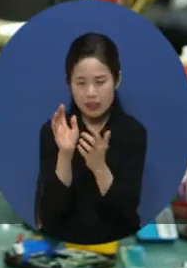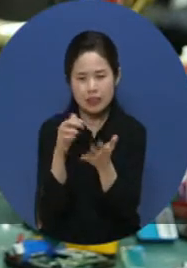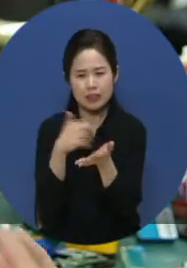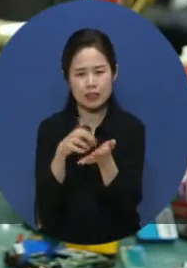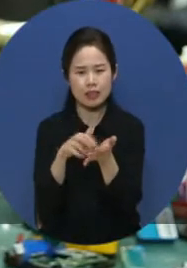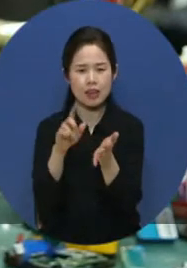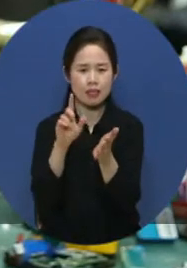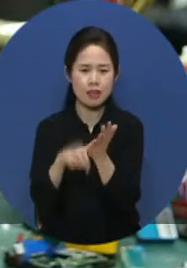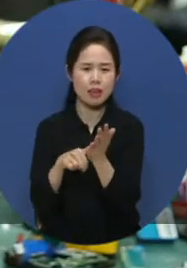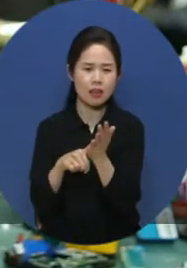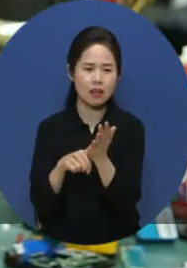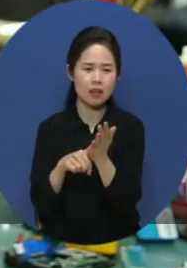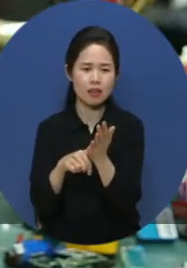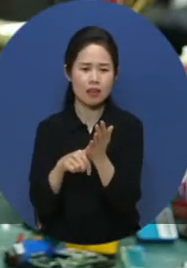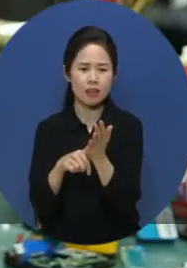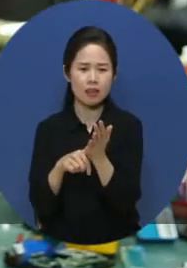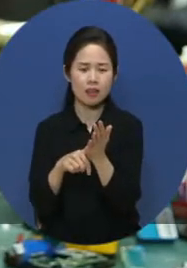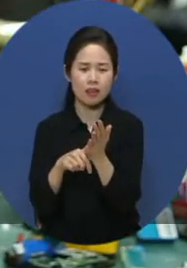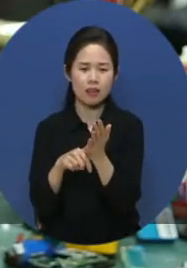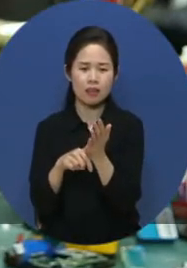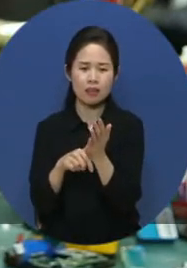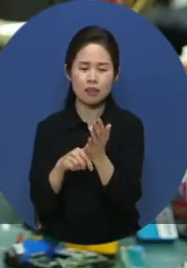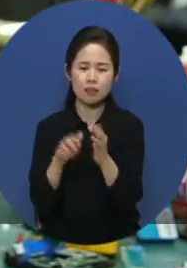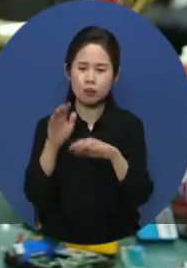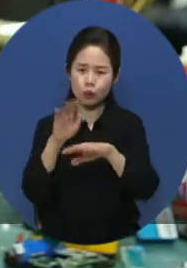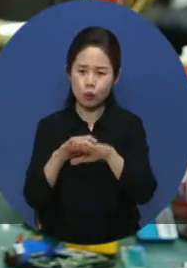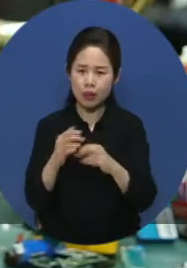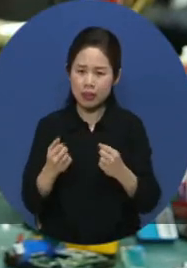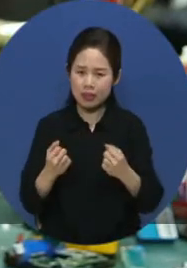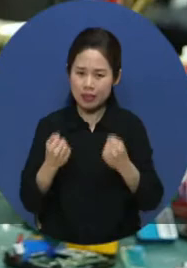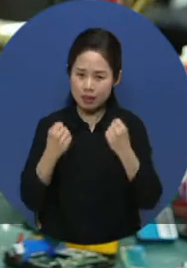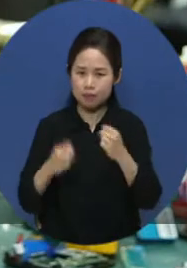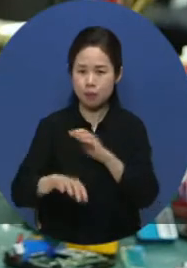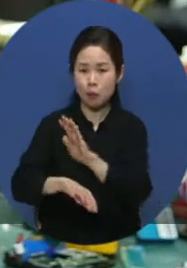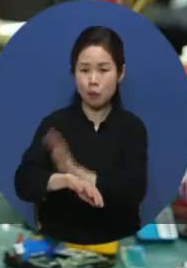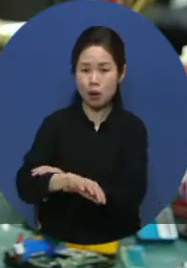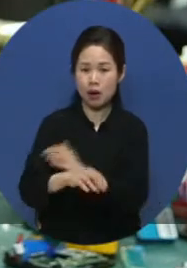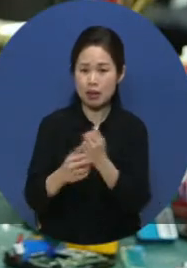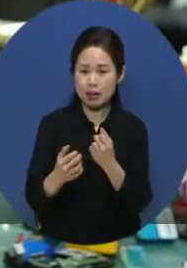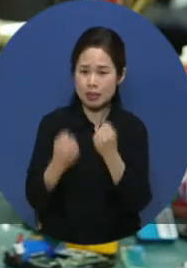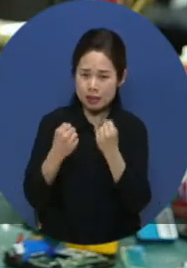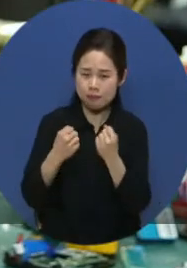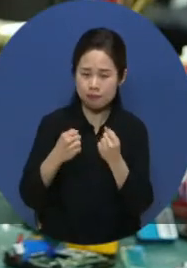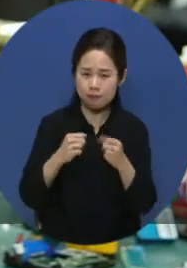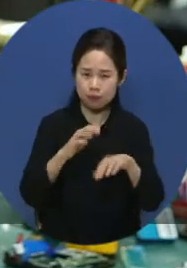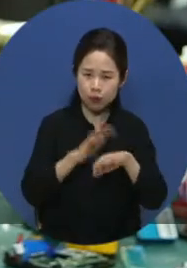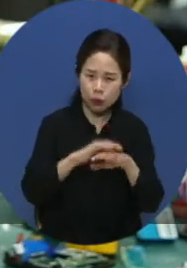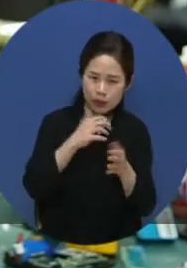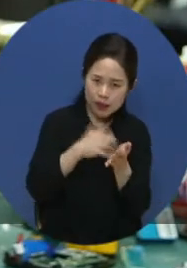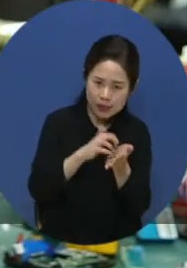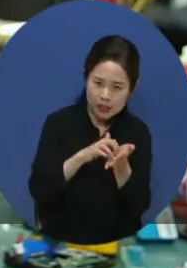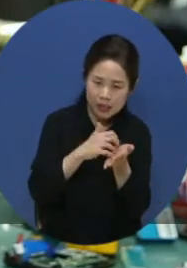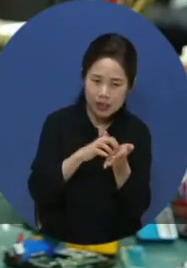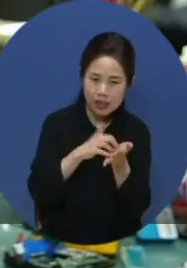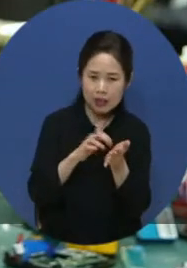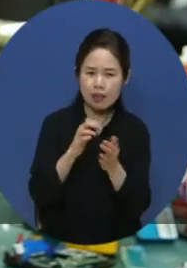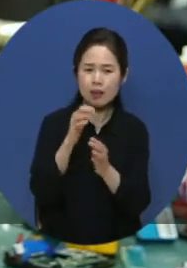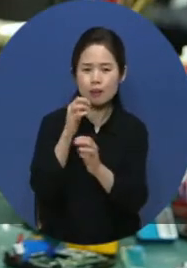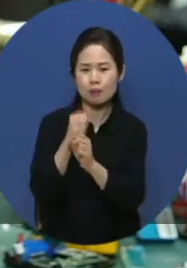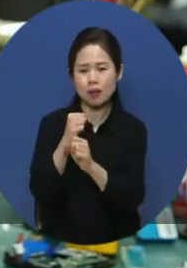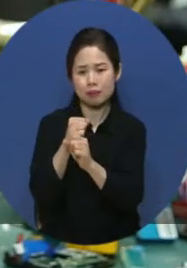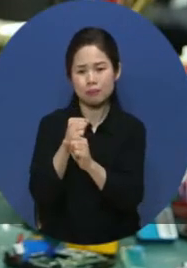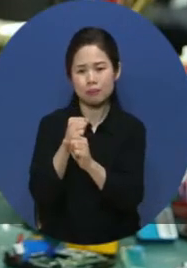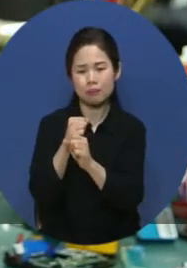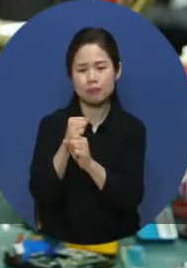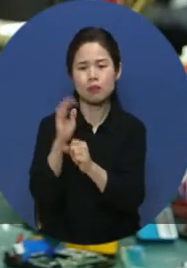뭐 필요한 그 손이 필요한 힘이라든지 팔이 필요한 힘을 계산을 해서 그냥 만들면 되거든요,